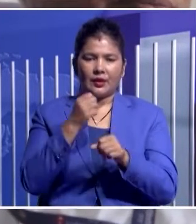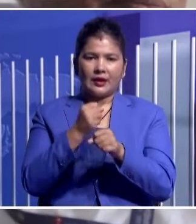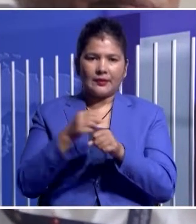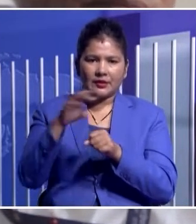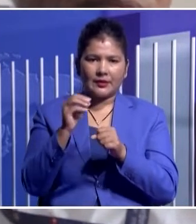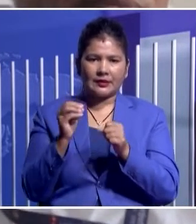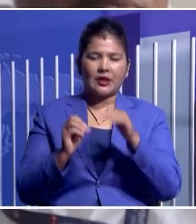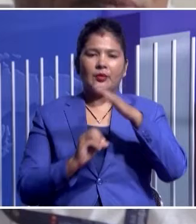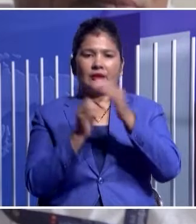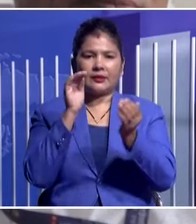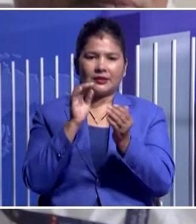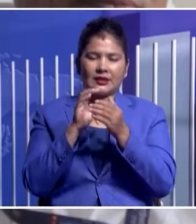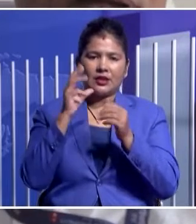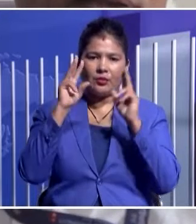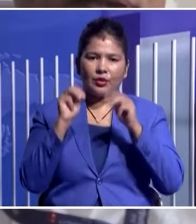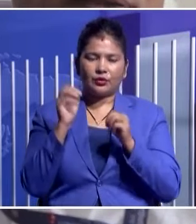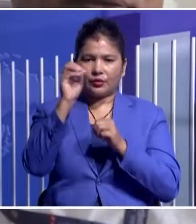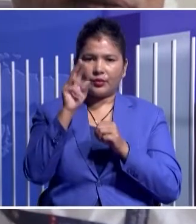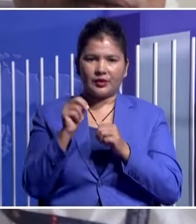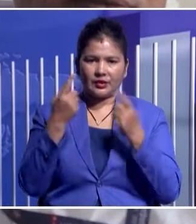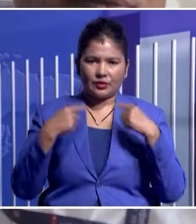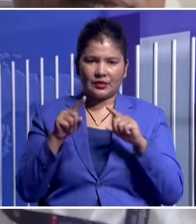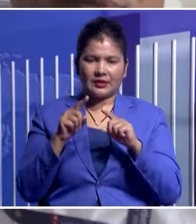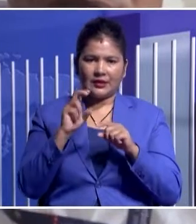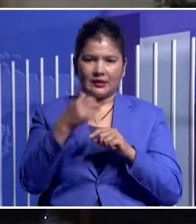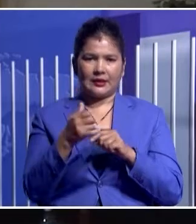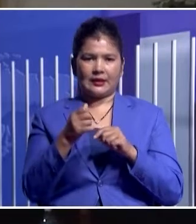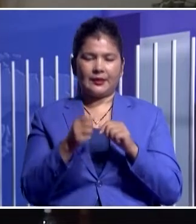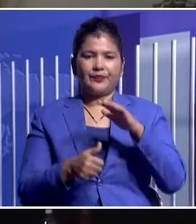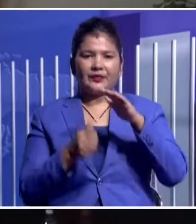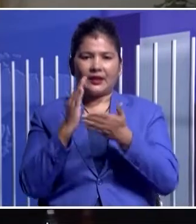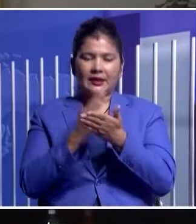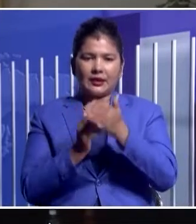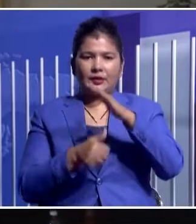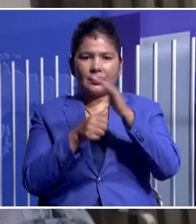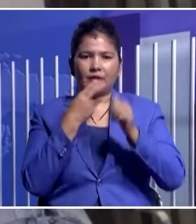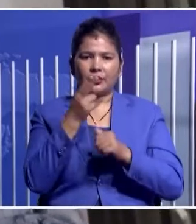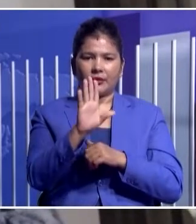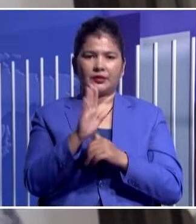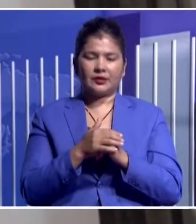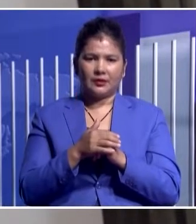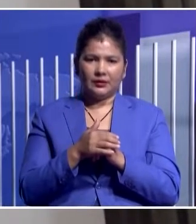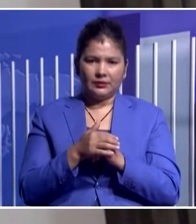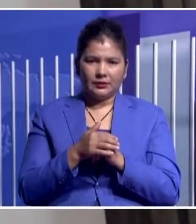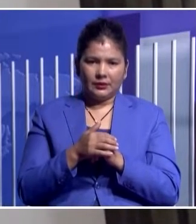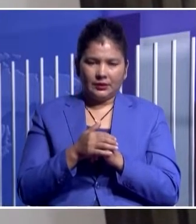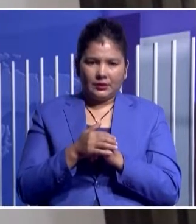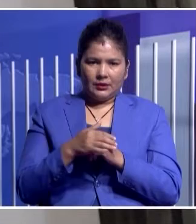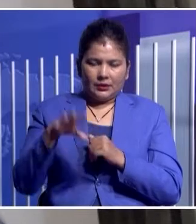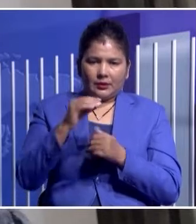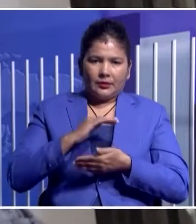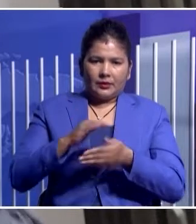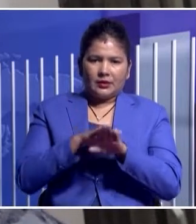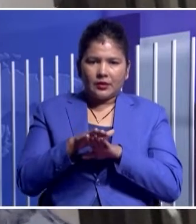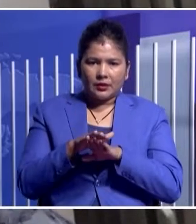सबैले प्राथमिकताका साथ महत्त्व दिनुपर्ने स्वास्थ्य कार्यालय दाङका कार्यक्रम अधिकृत किशोर आचार्यले बताउनुभयो। यो साल हामी सबै बच्चालाई खोप लगायौँ,